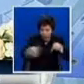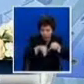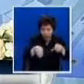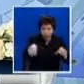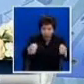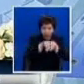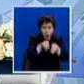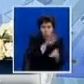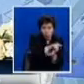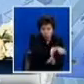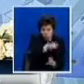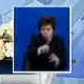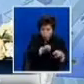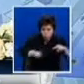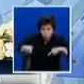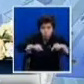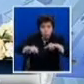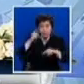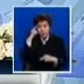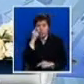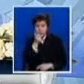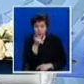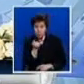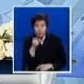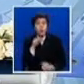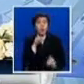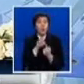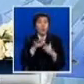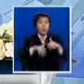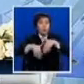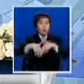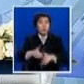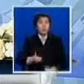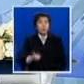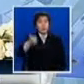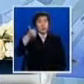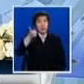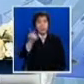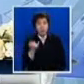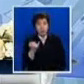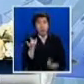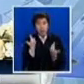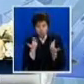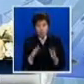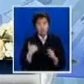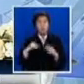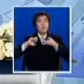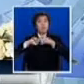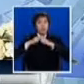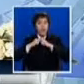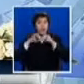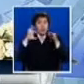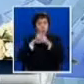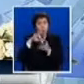ในเรื่องของการปรับปรุงคุณภาพและตอบสนองความต้องการของท้องถิ่นได้ดียิ่งขึ้นนอกจากนั้นครับเรามีปัญหาในเรื่องของโรงเรียนขนาด